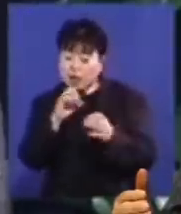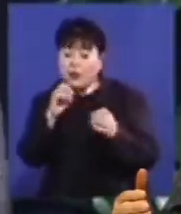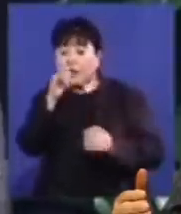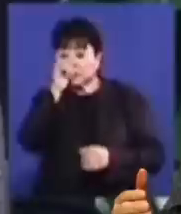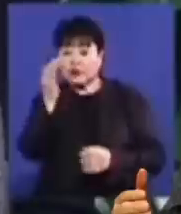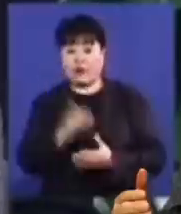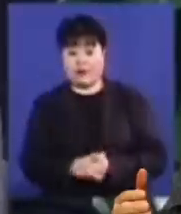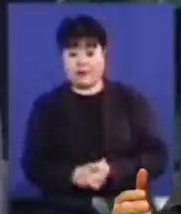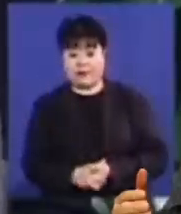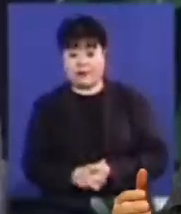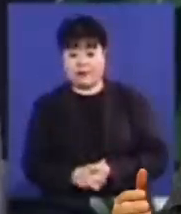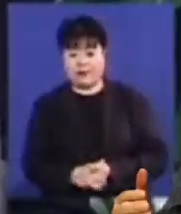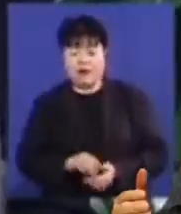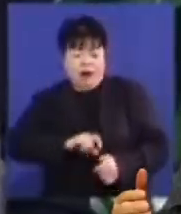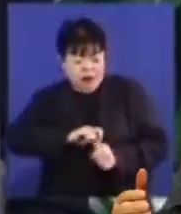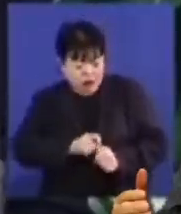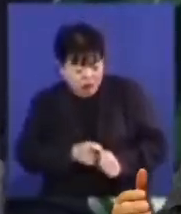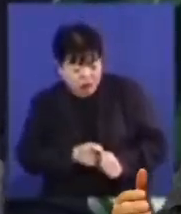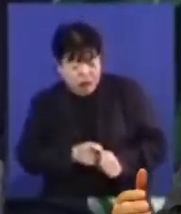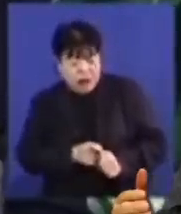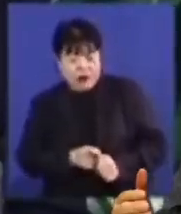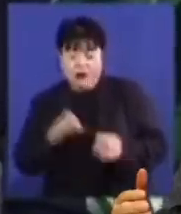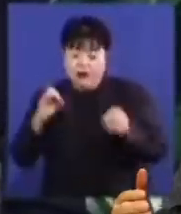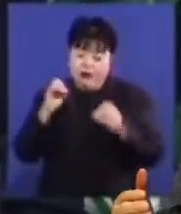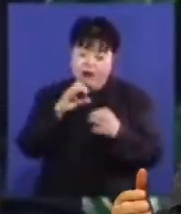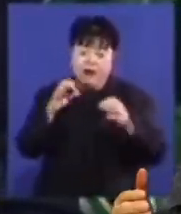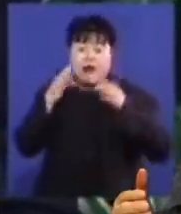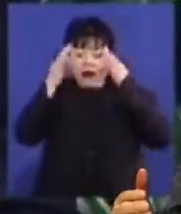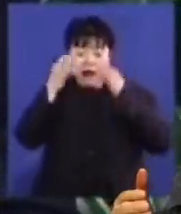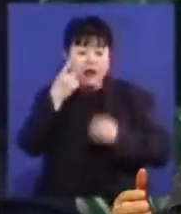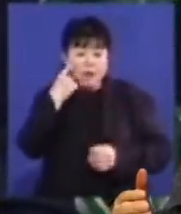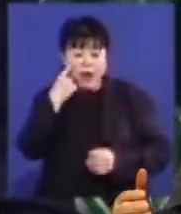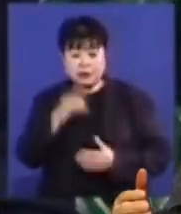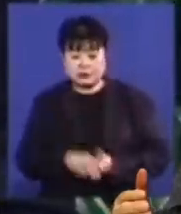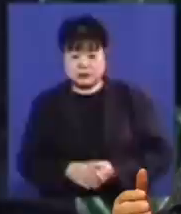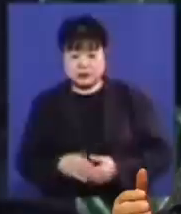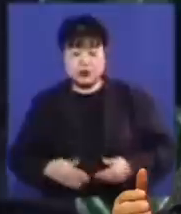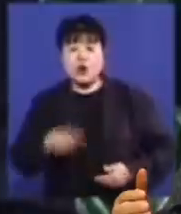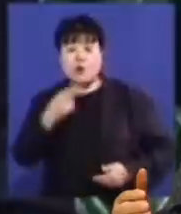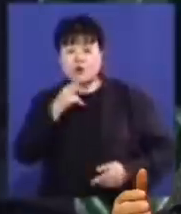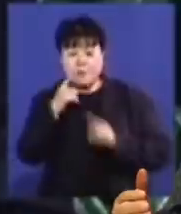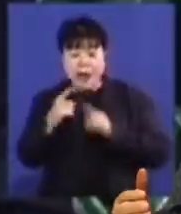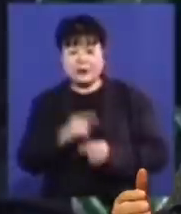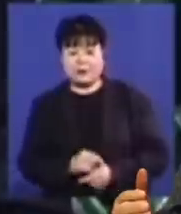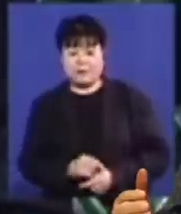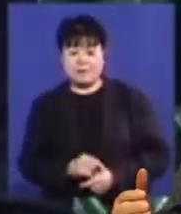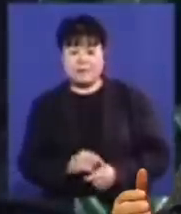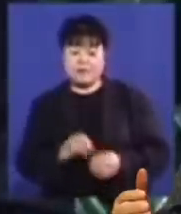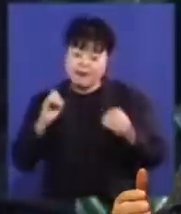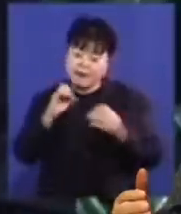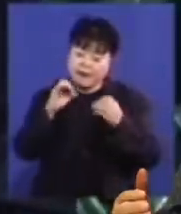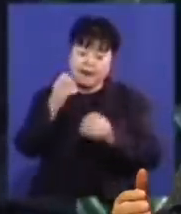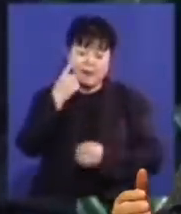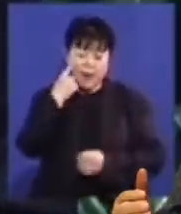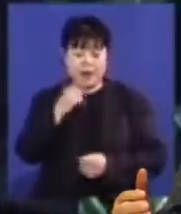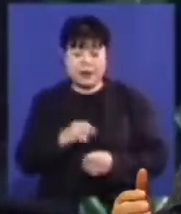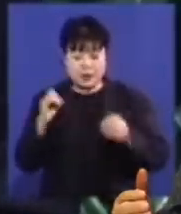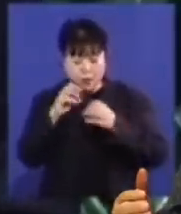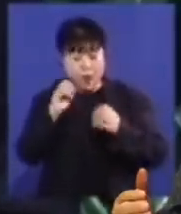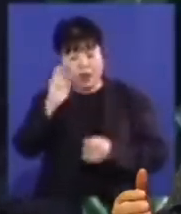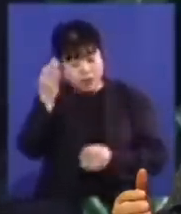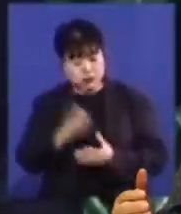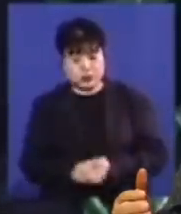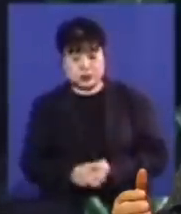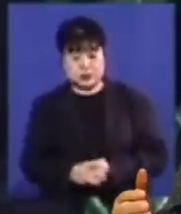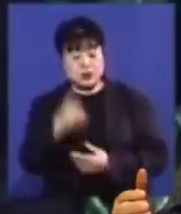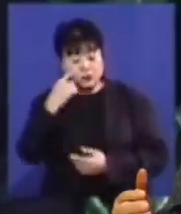돼요. 억지로라도 대화를 해야 돼요. 쓸데없는 말로도 말을 해야 돼요. 대화를 해야 돼요.